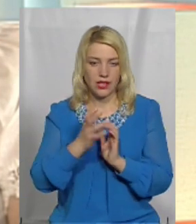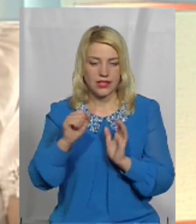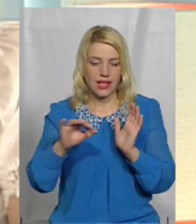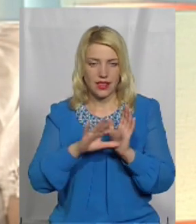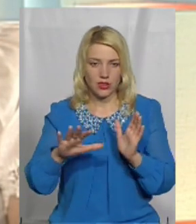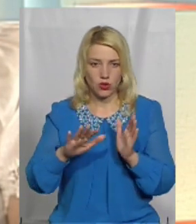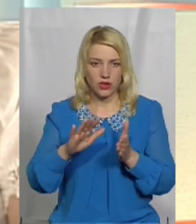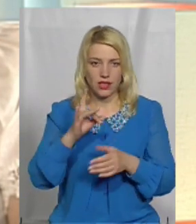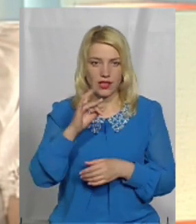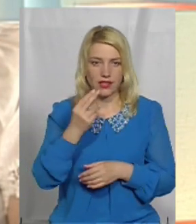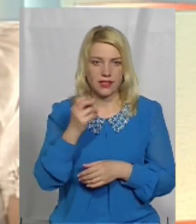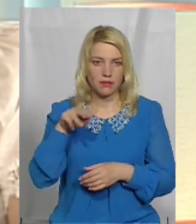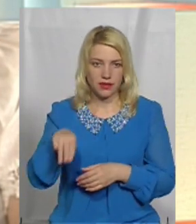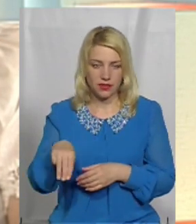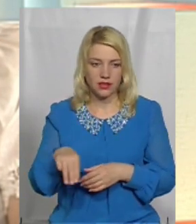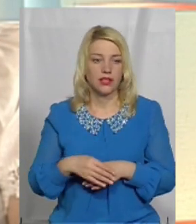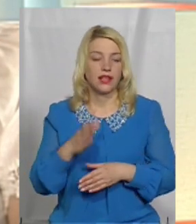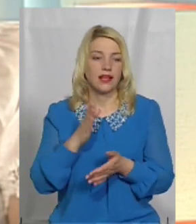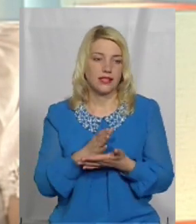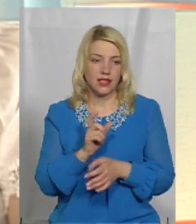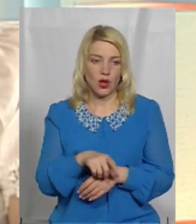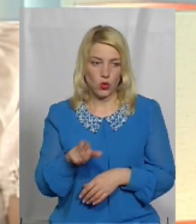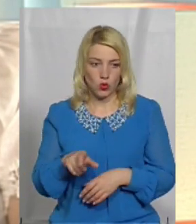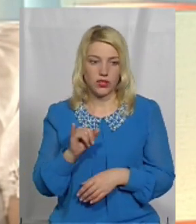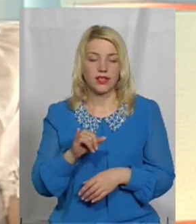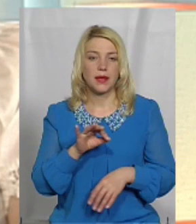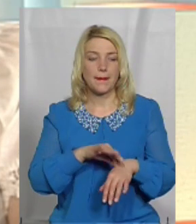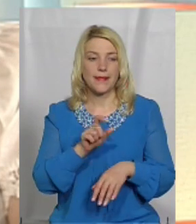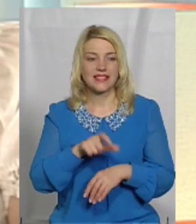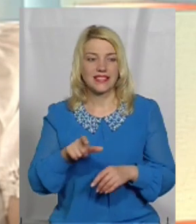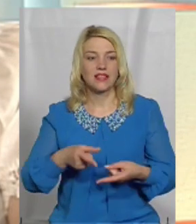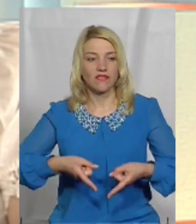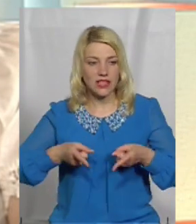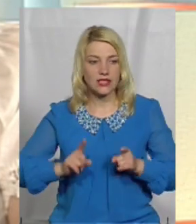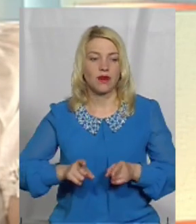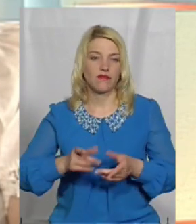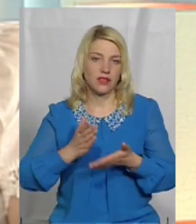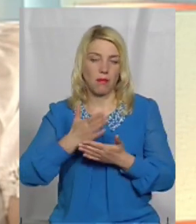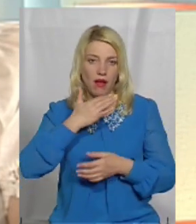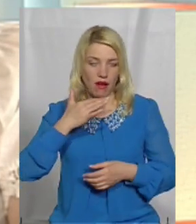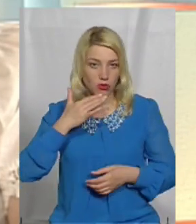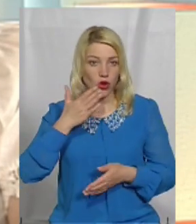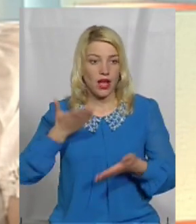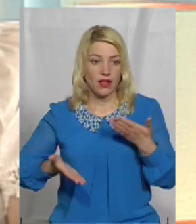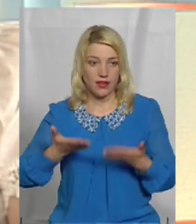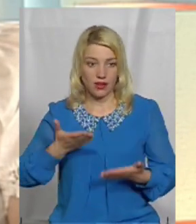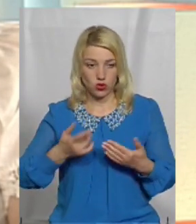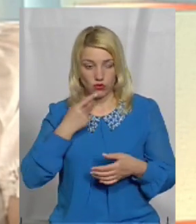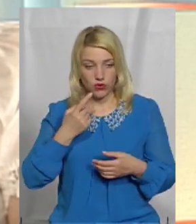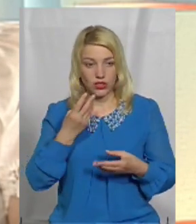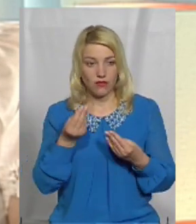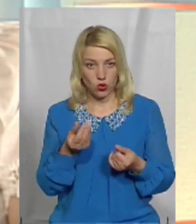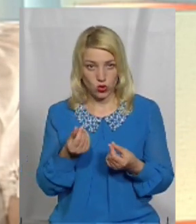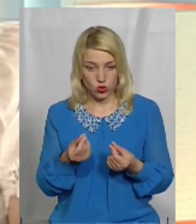електронним рецептом. Люди є, і пацієнтів насправді багато. Якщо в